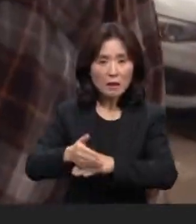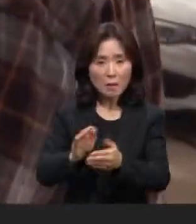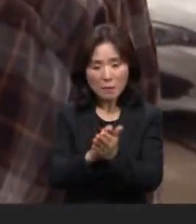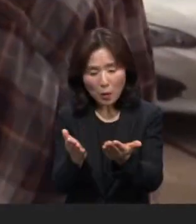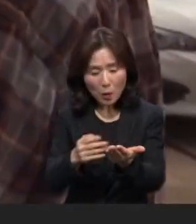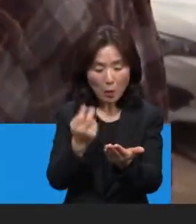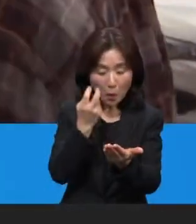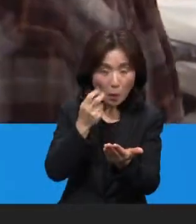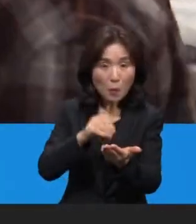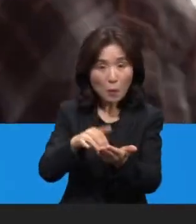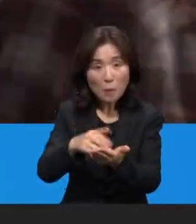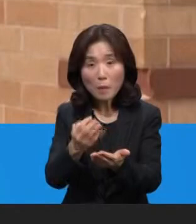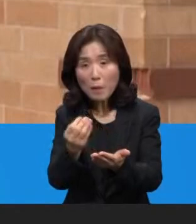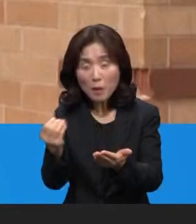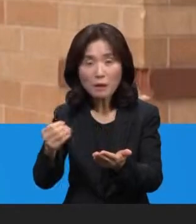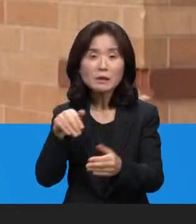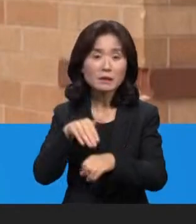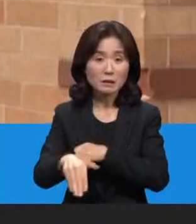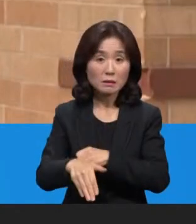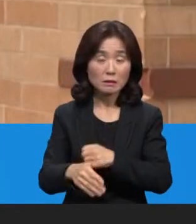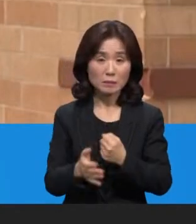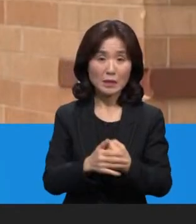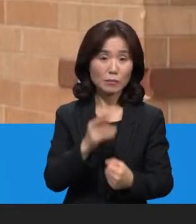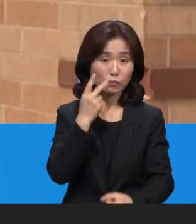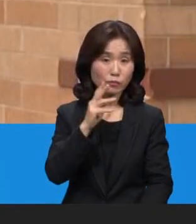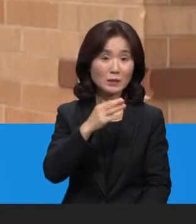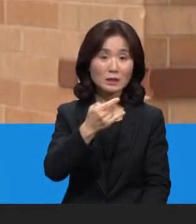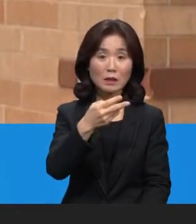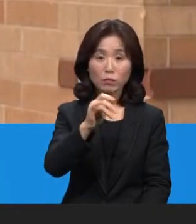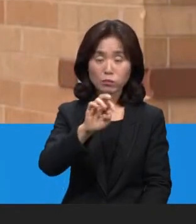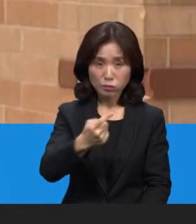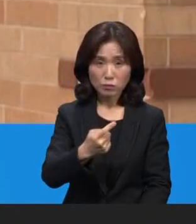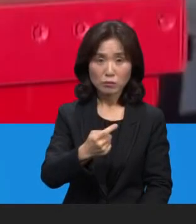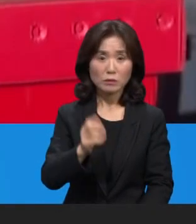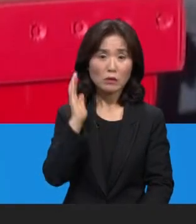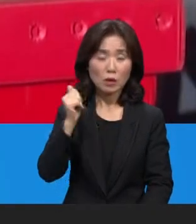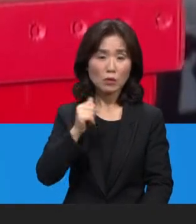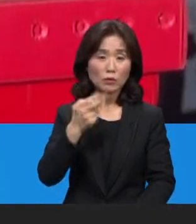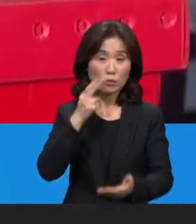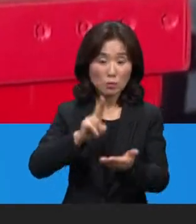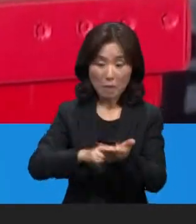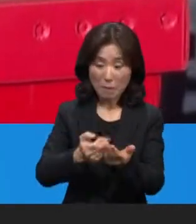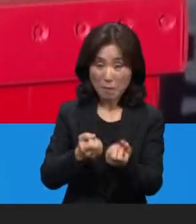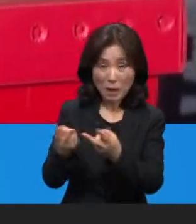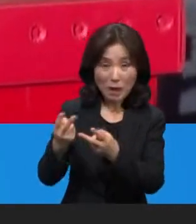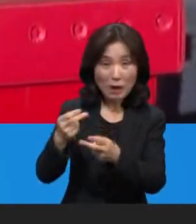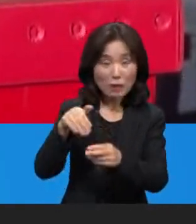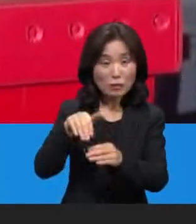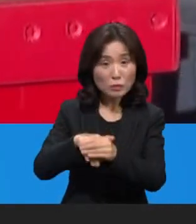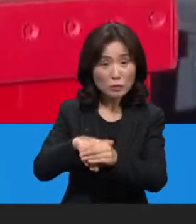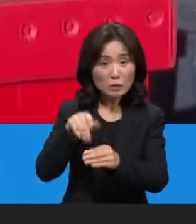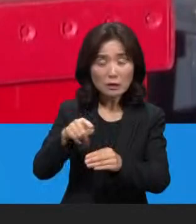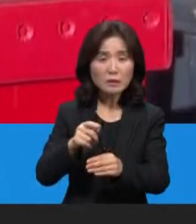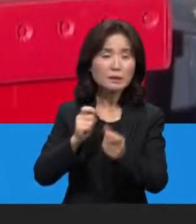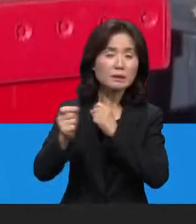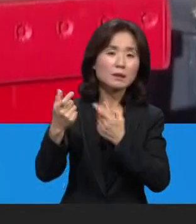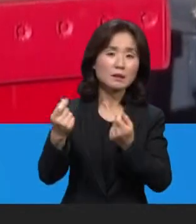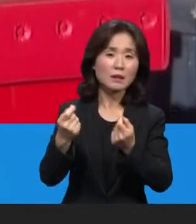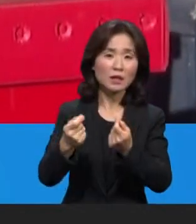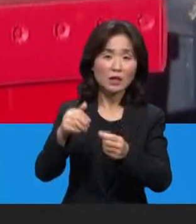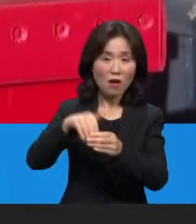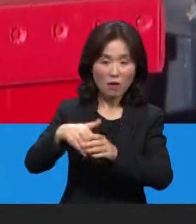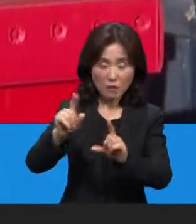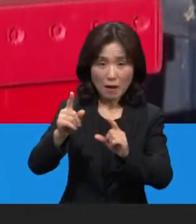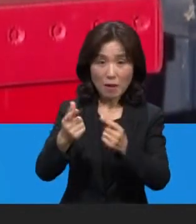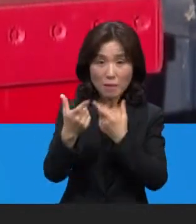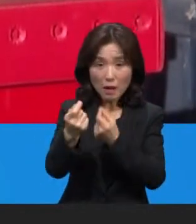트럼프 대통령은 우편 투표는 사기다 이런 주장을 꾸준히 해왔고요. 선거 당일에만 개표를 해야 된다 이런 주장을 유세 마지막